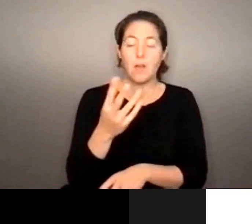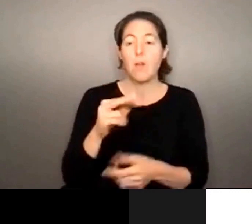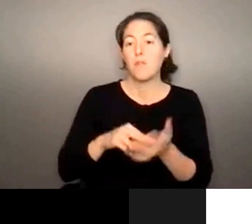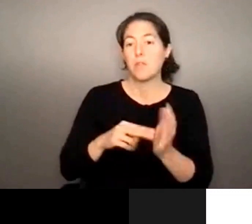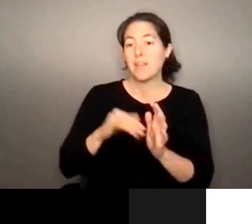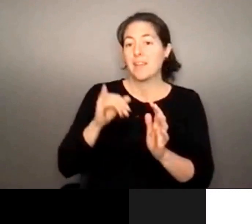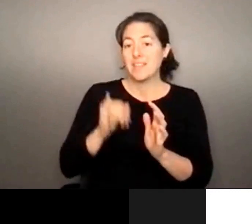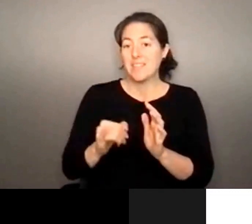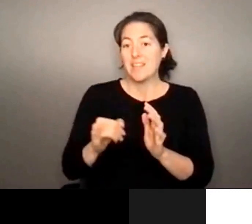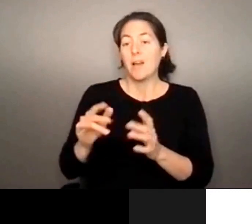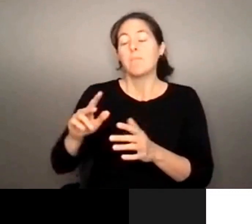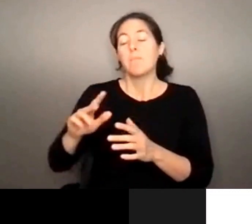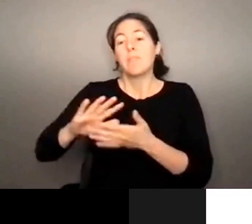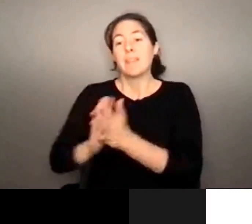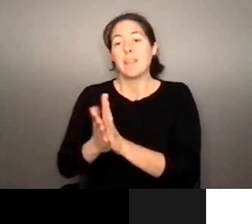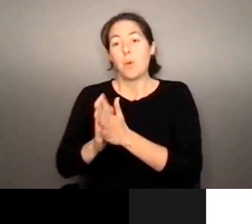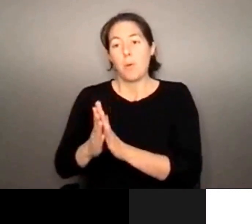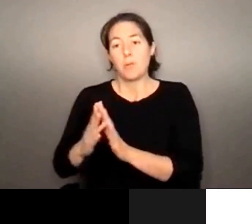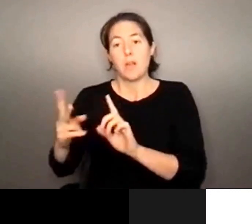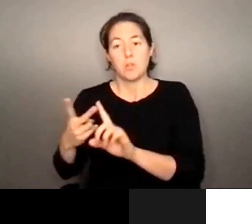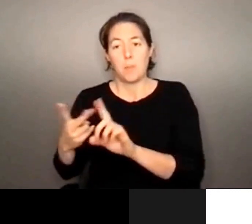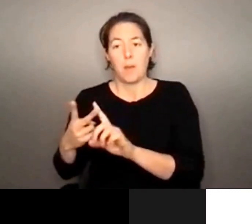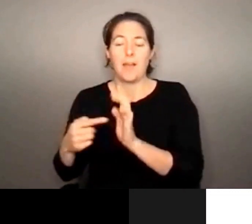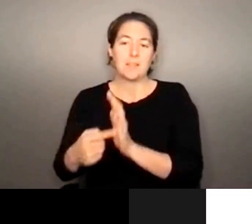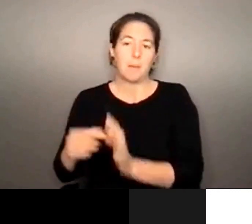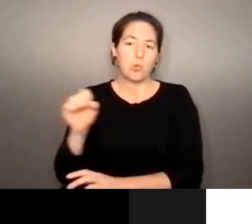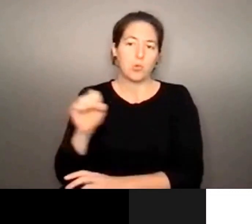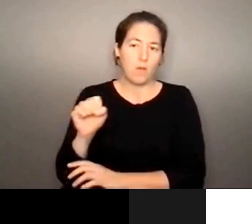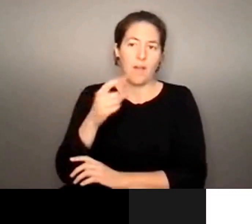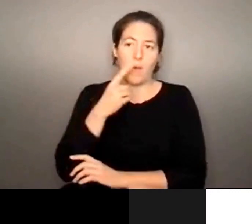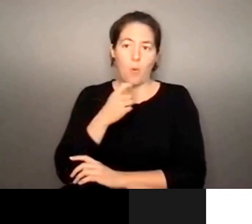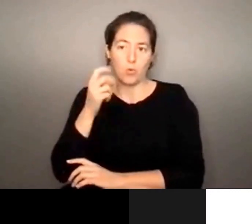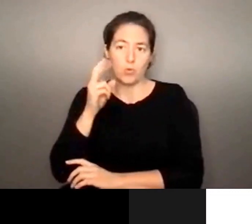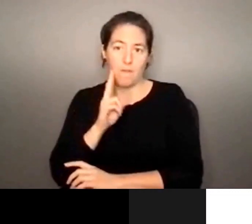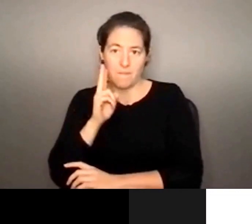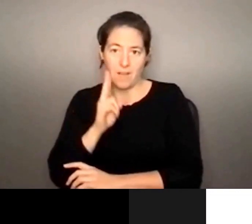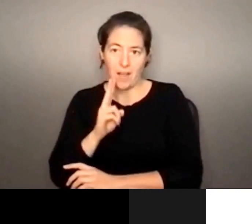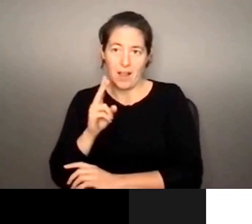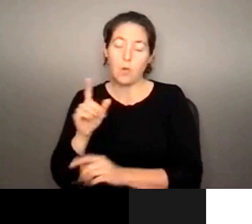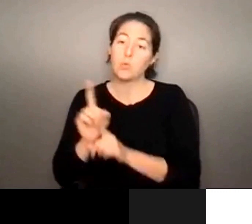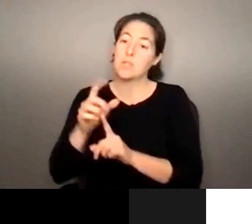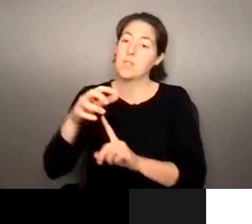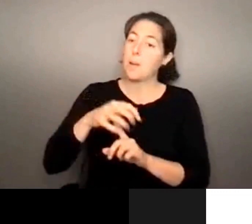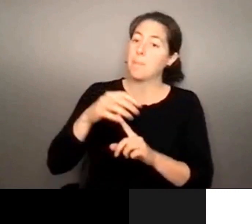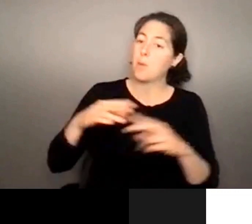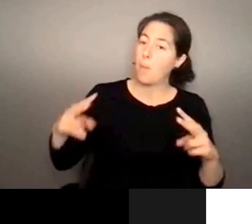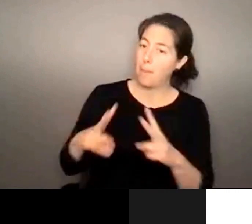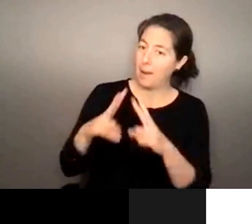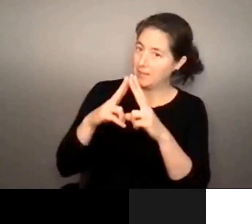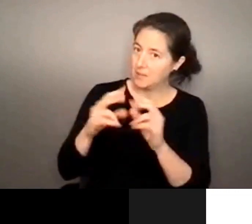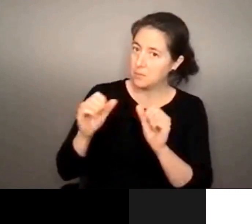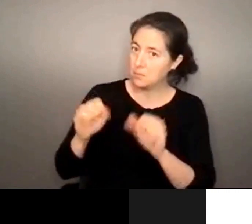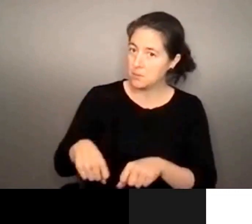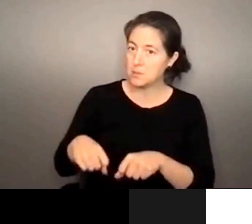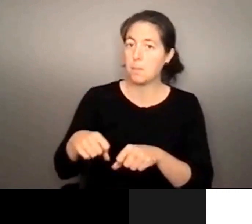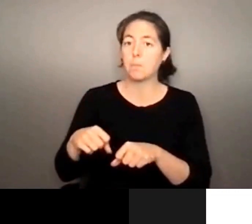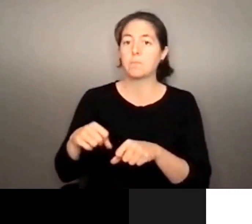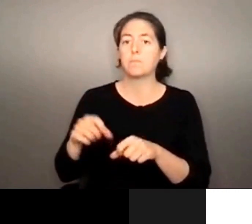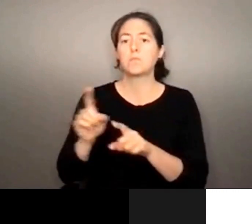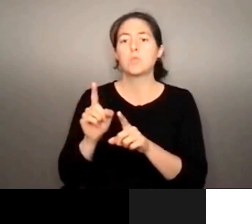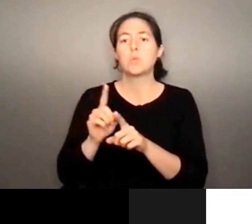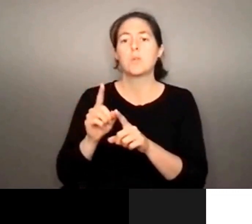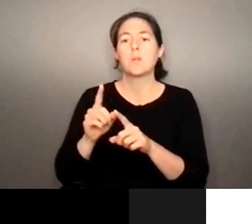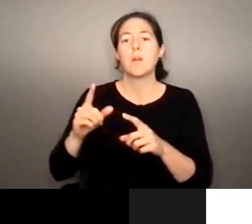un décomposeur secondaire, comme le strophère rouge-vin, on pourrait mettre le champignon de Paris, si on veut travailler comme ça. Il y a un cousin du champignon